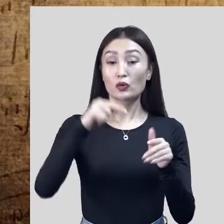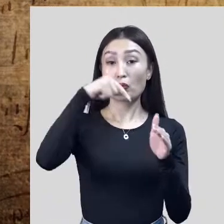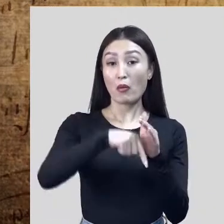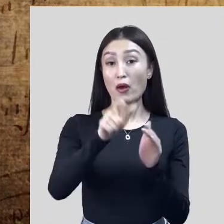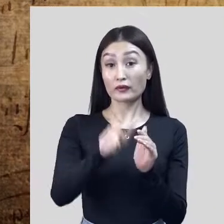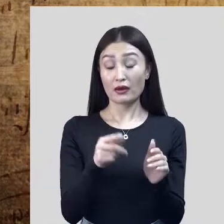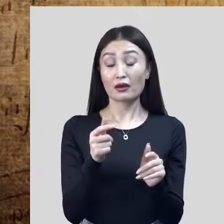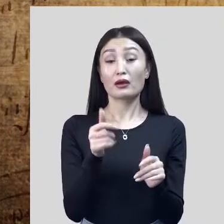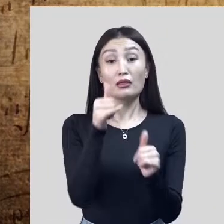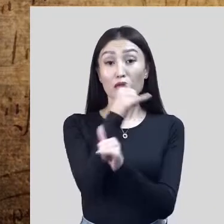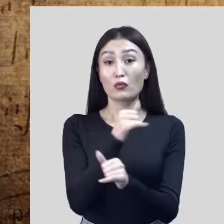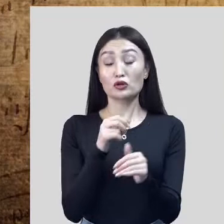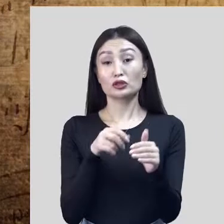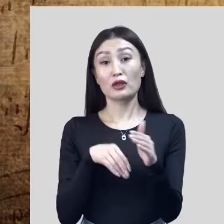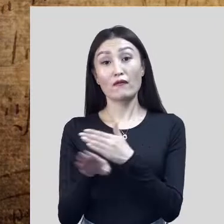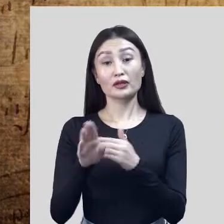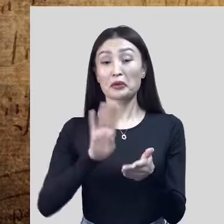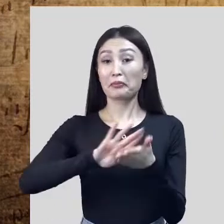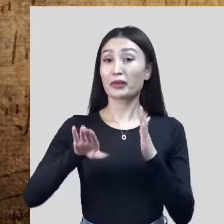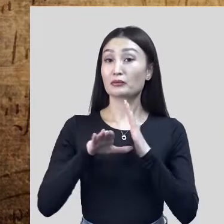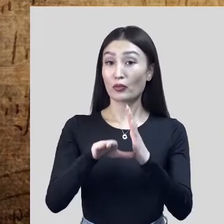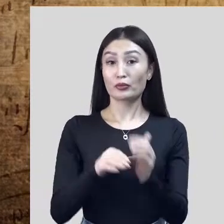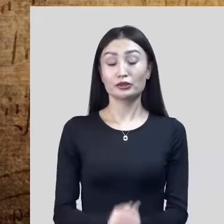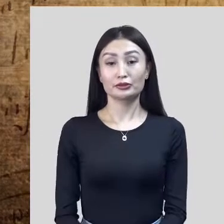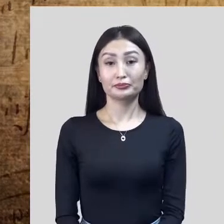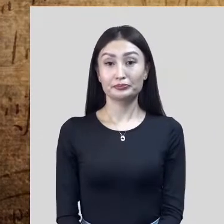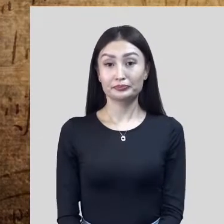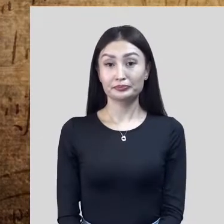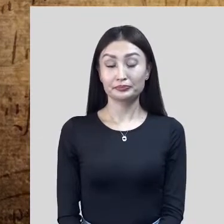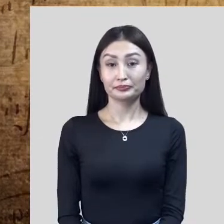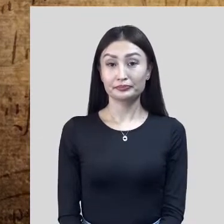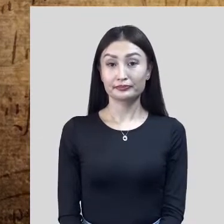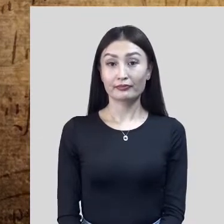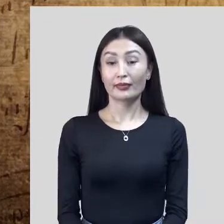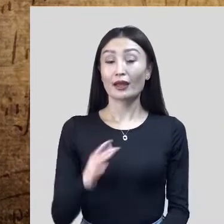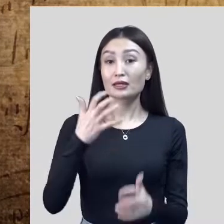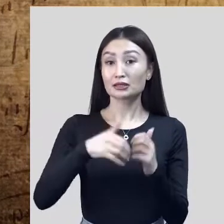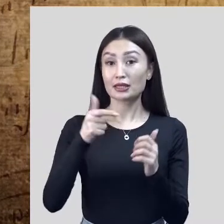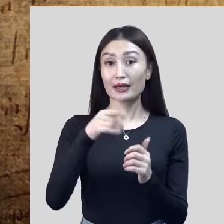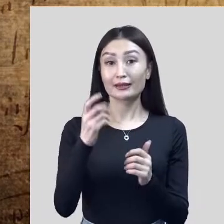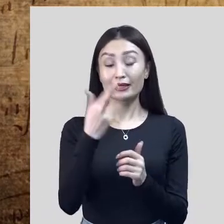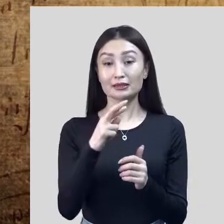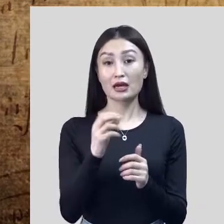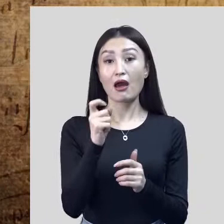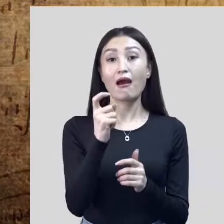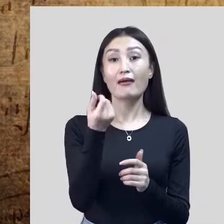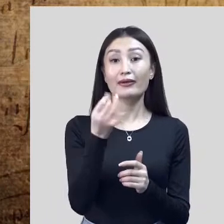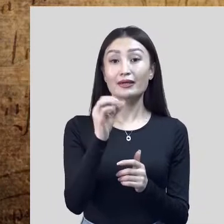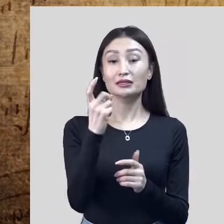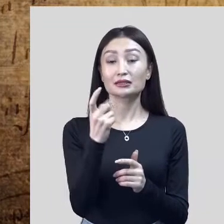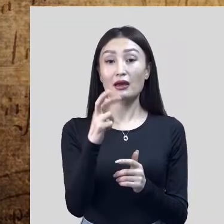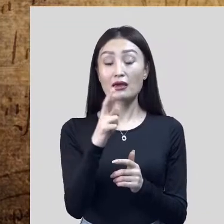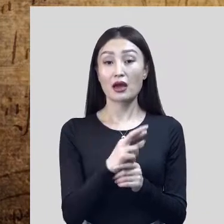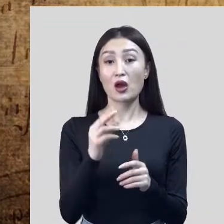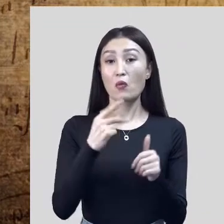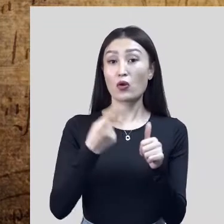человек не может из него выбраться без посторонней помощи. В Средней Греции возникает Ахейское или Микенское